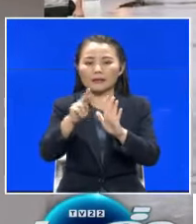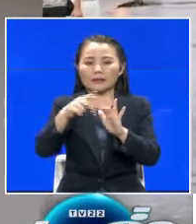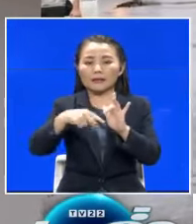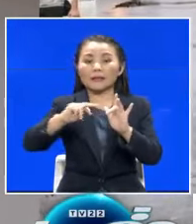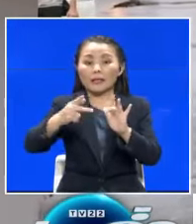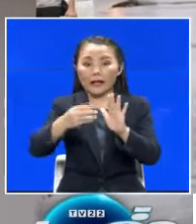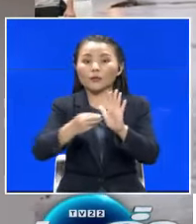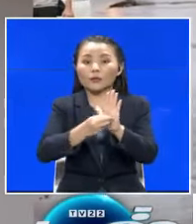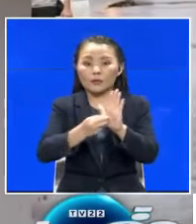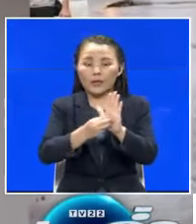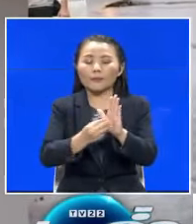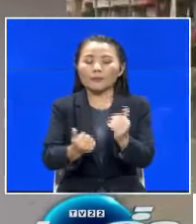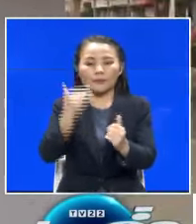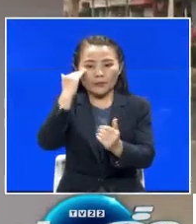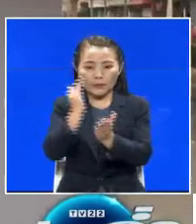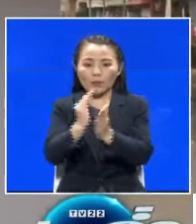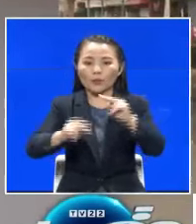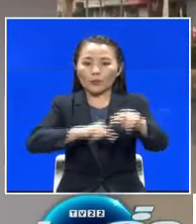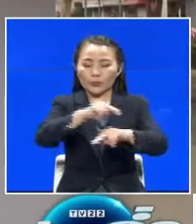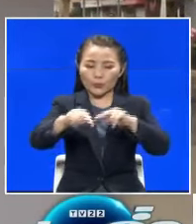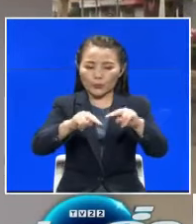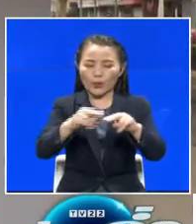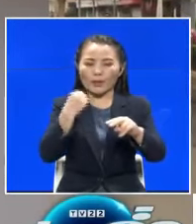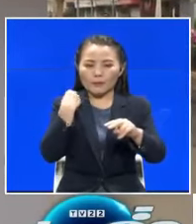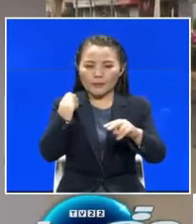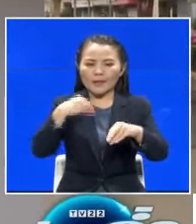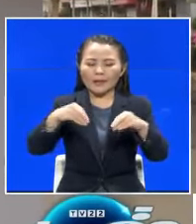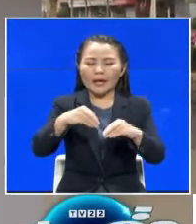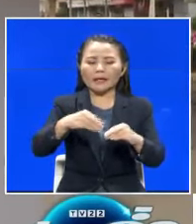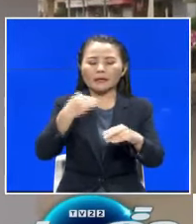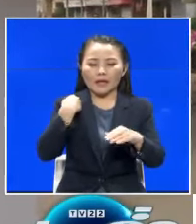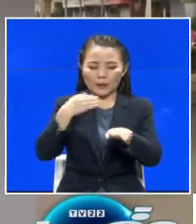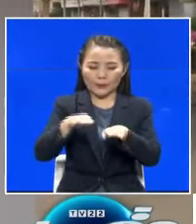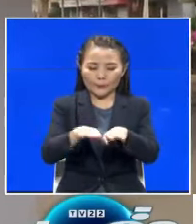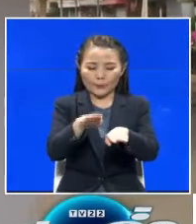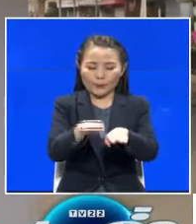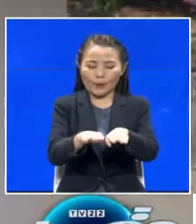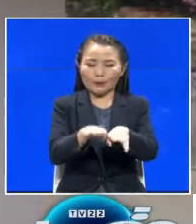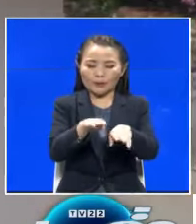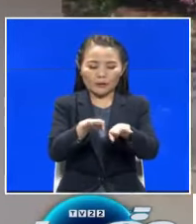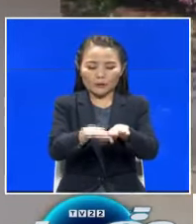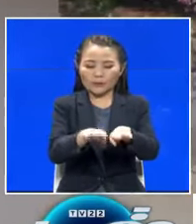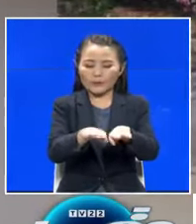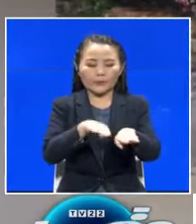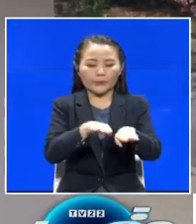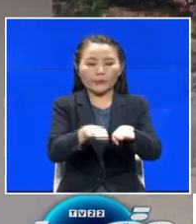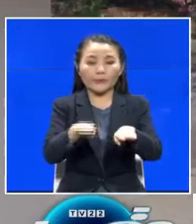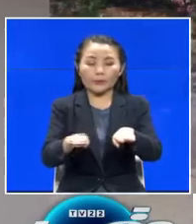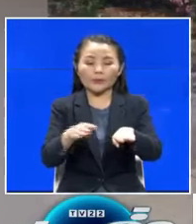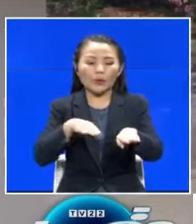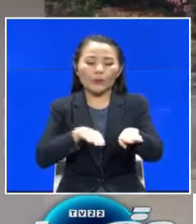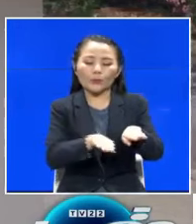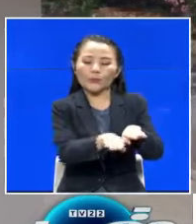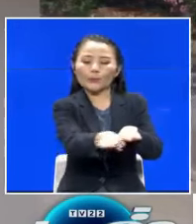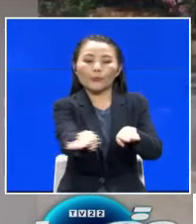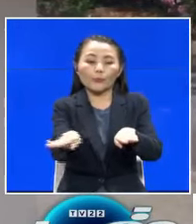พซึ่งไปตรวจสอบที่เกิดเหตุจุดเกิดเหตุนะคะอยู่ที่บริเวณทางเบี่ยงช่องที่2ของถนนรามอินทรามุ่งหน้าวนรถกลับไป